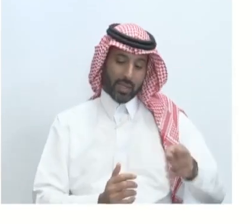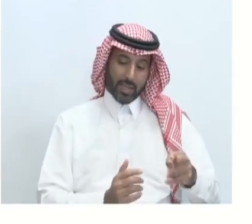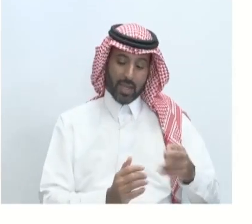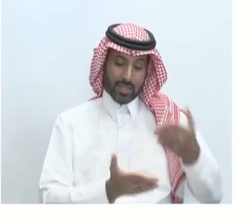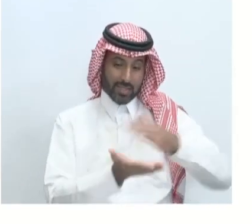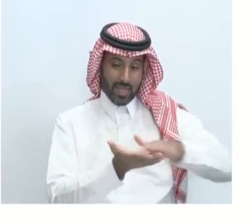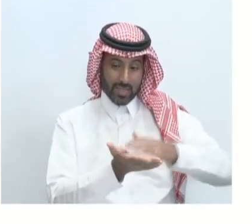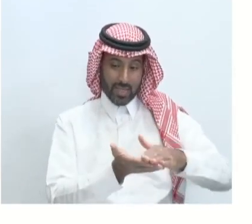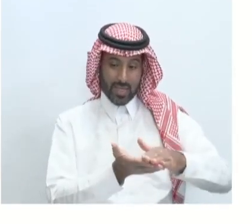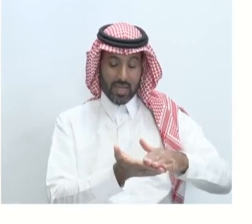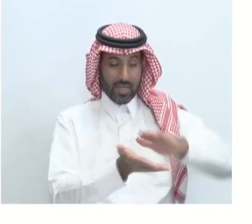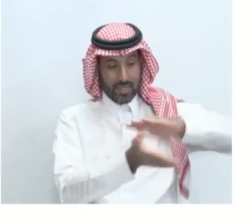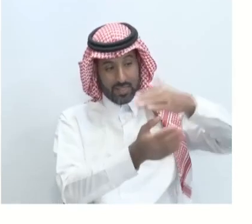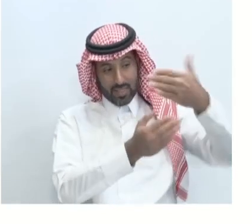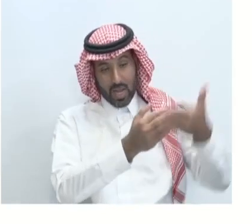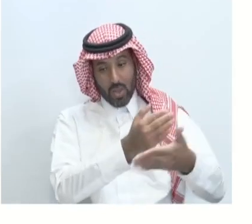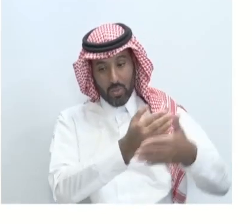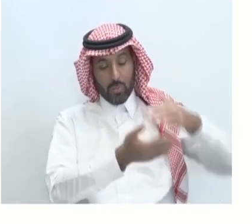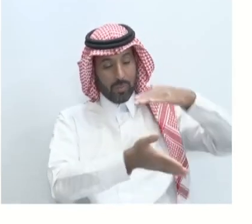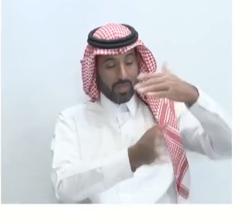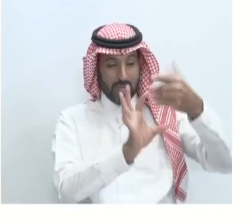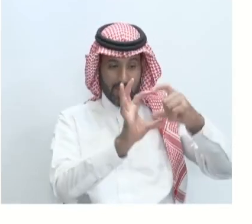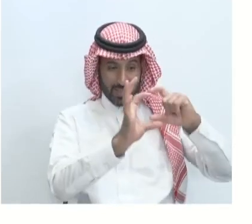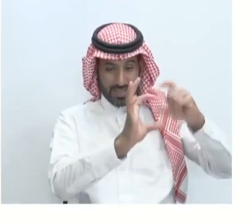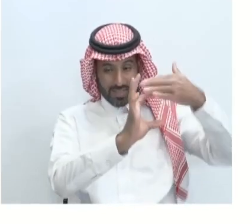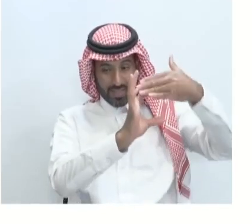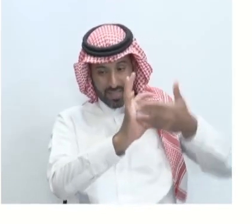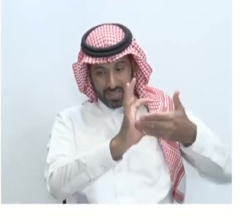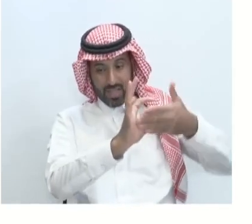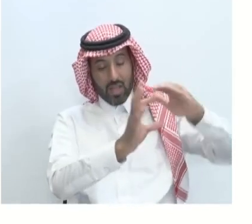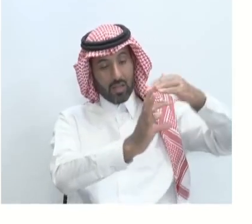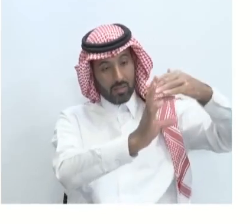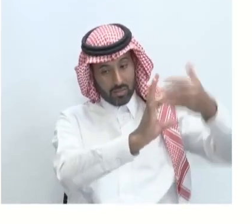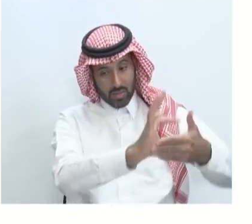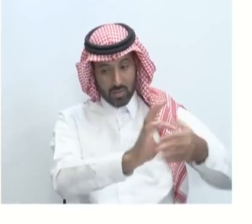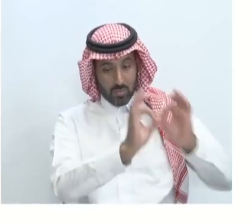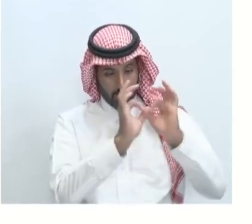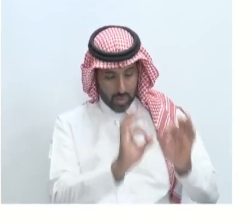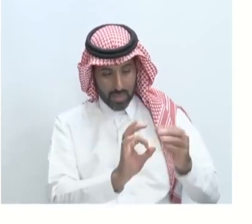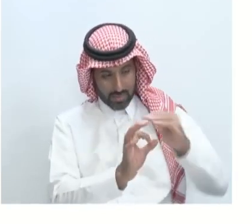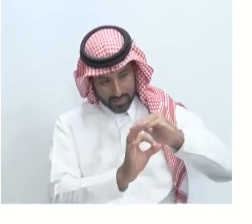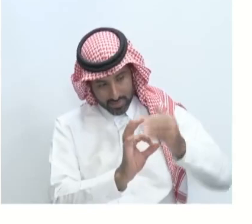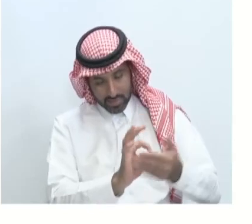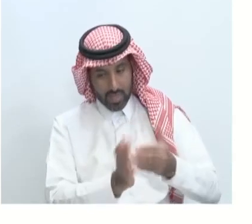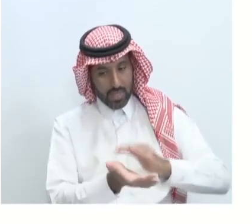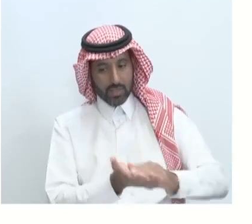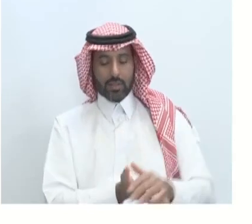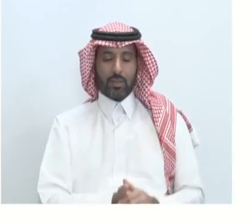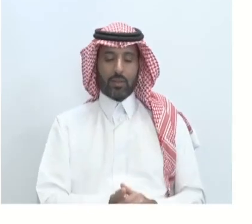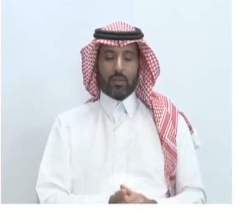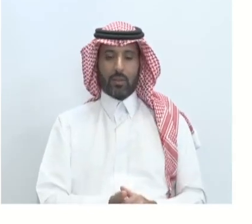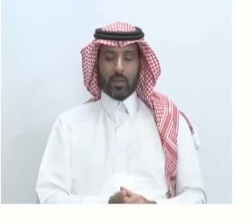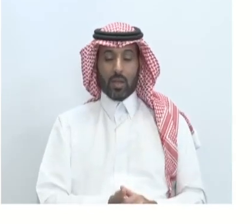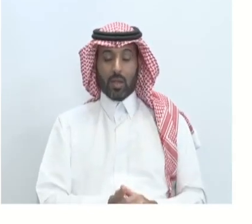سطح تحدب مناسب للعددين وهذا العيب لا تنفرد فيه